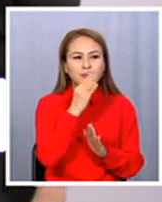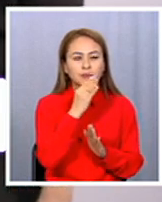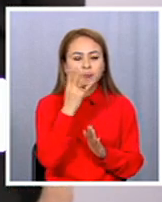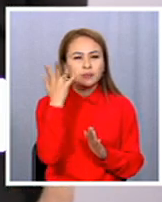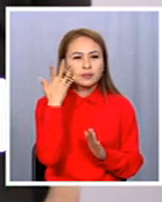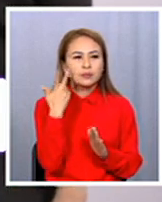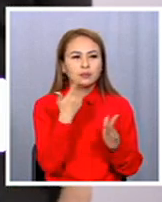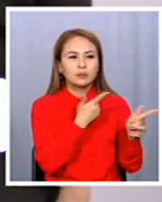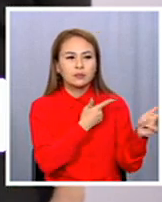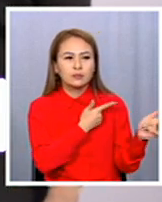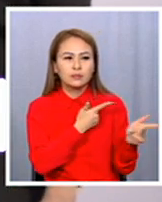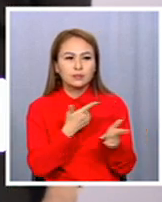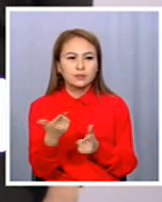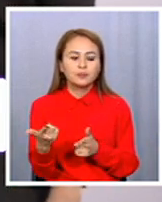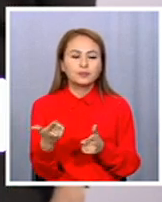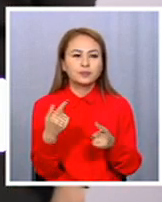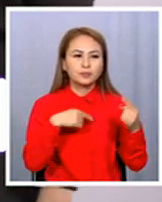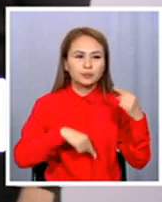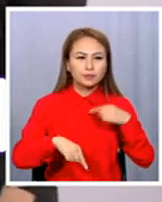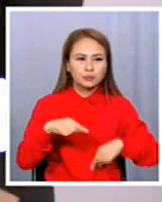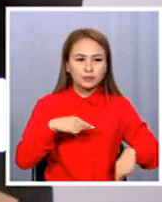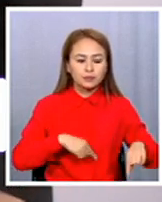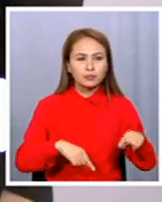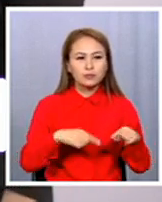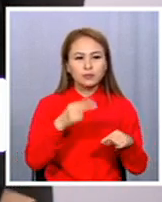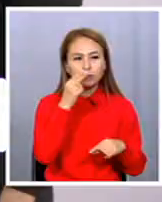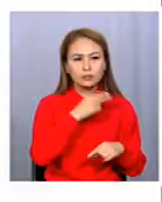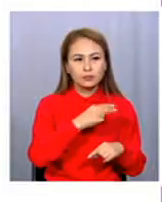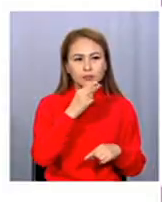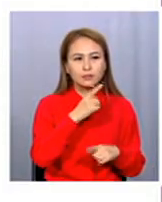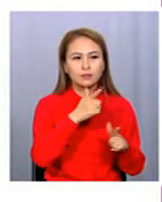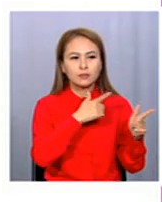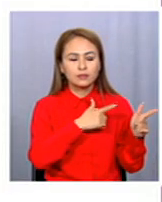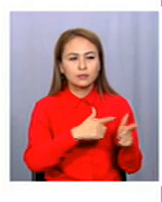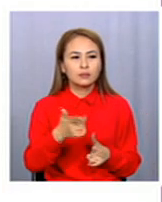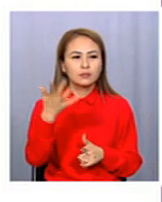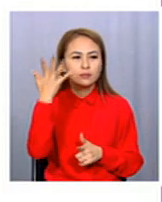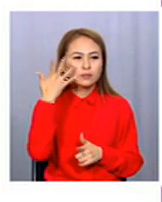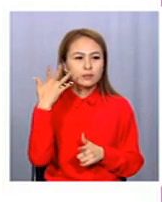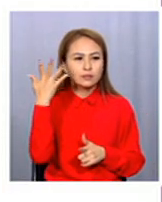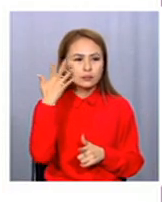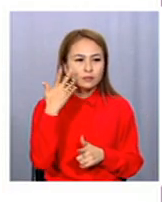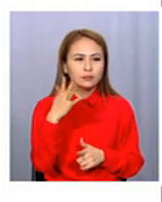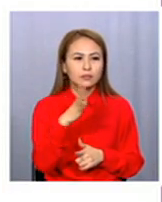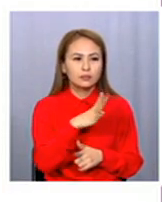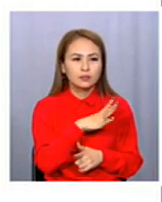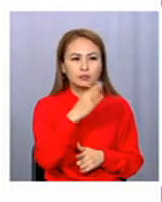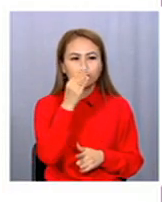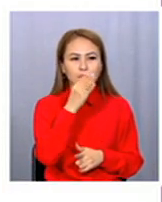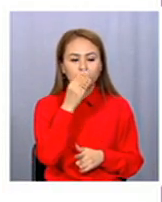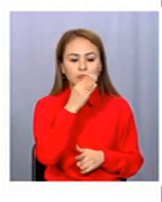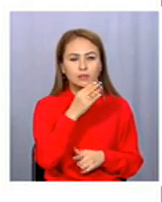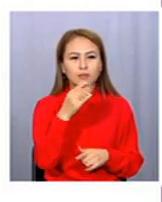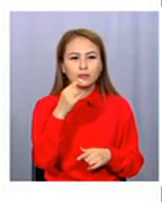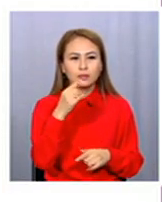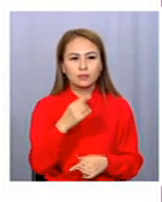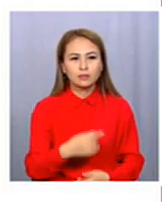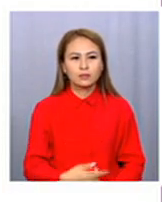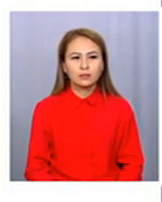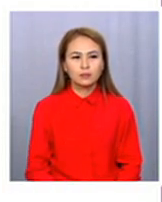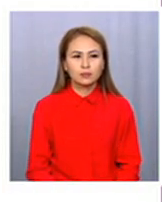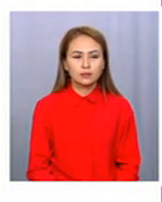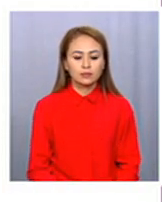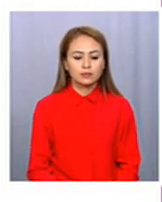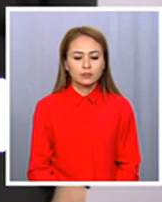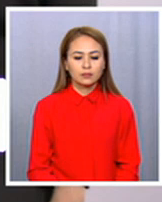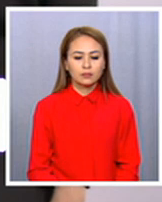қоректенгенде дайын органикалық заттармен қоректенеді. Яғни дайын органикалық заттармен қоректенетін организмдерді